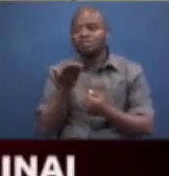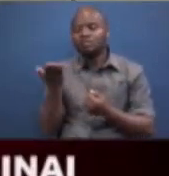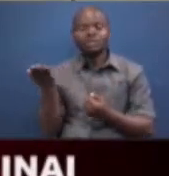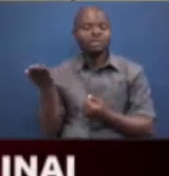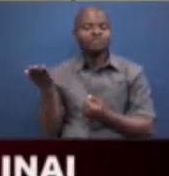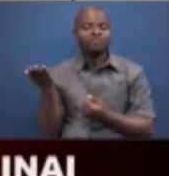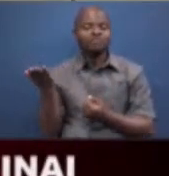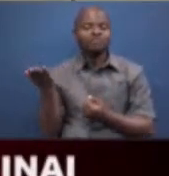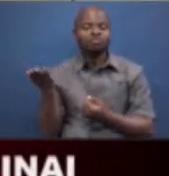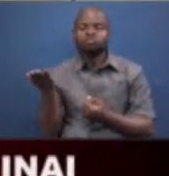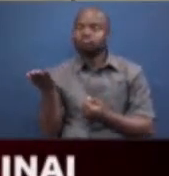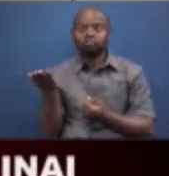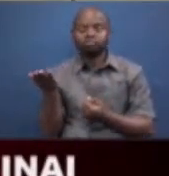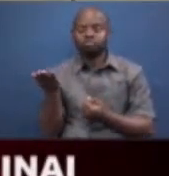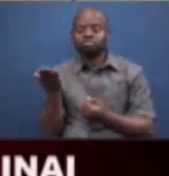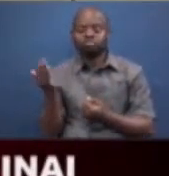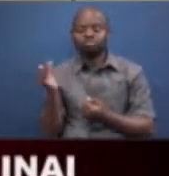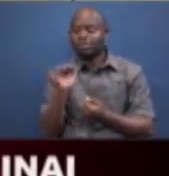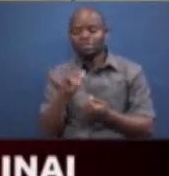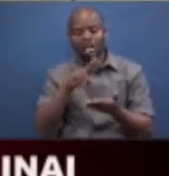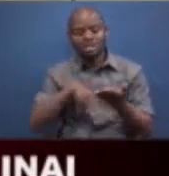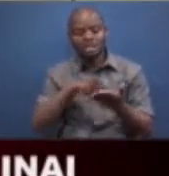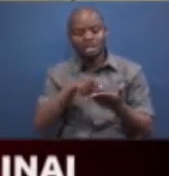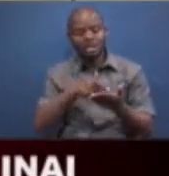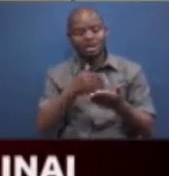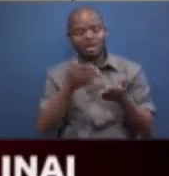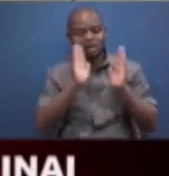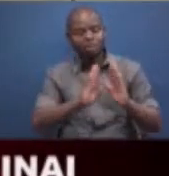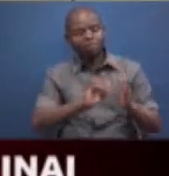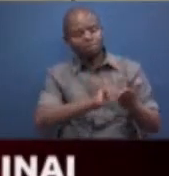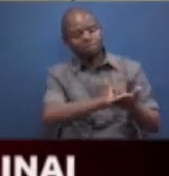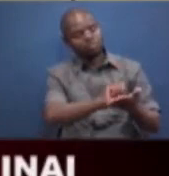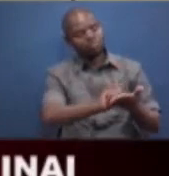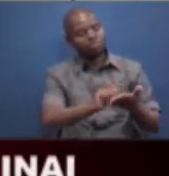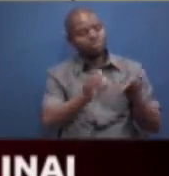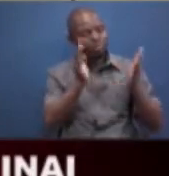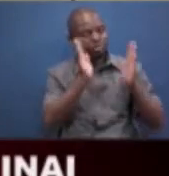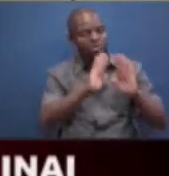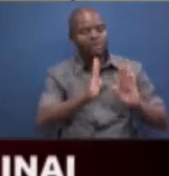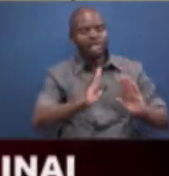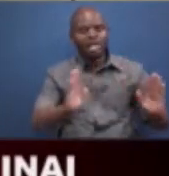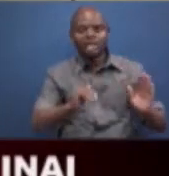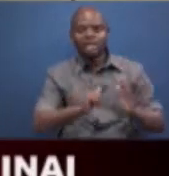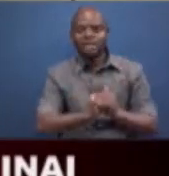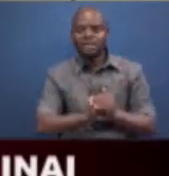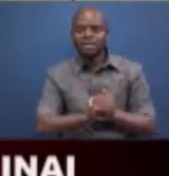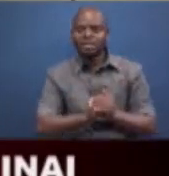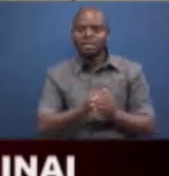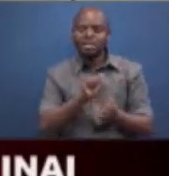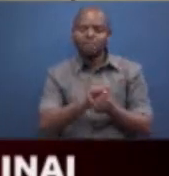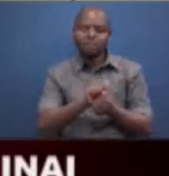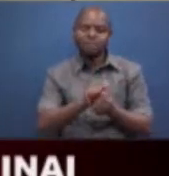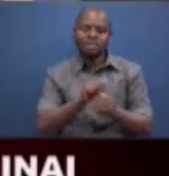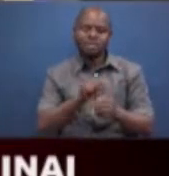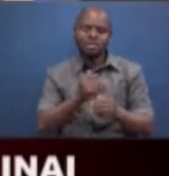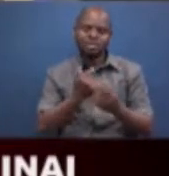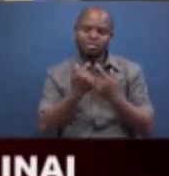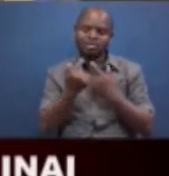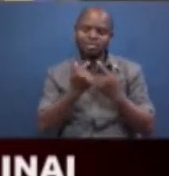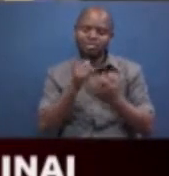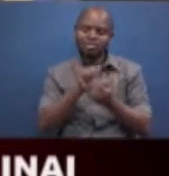Vinginevyo utaambiwa tu sign hapa, statement ilishaandikwa. Na non necessarily iliandikwa yale ambayo wewe